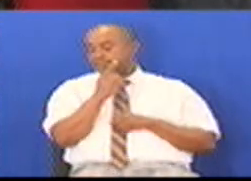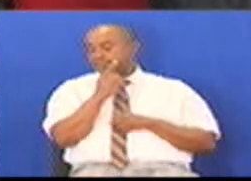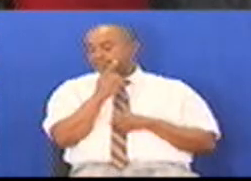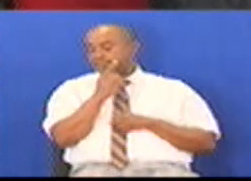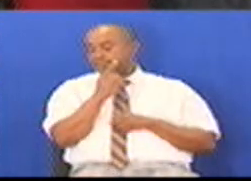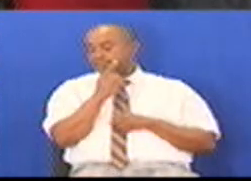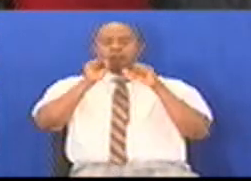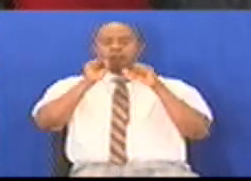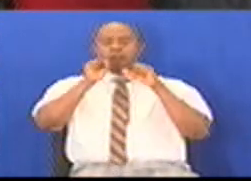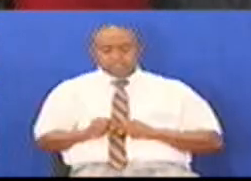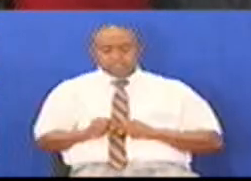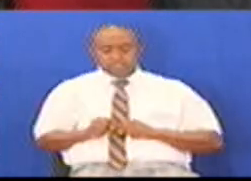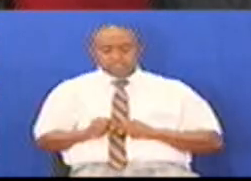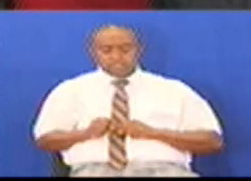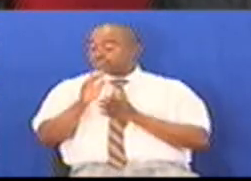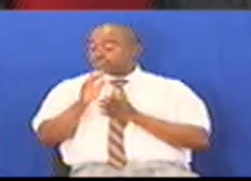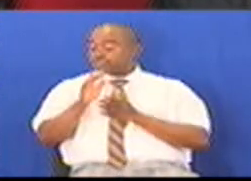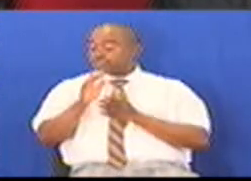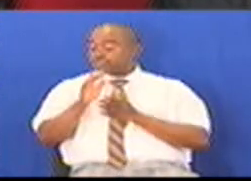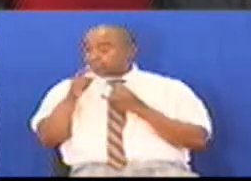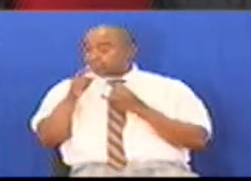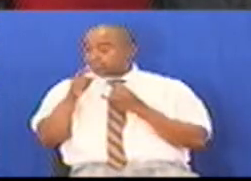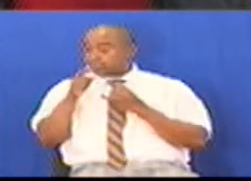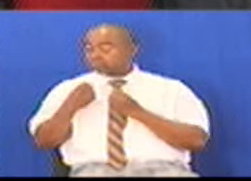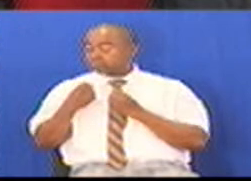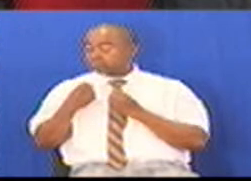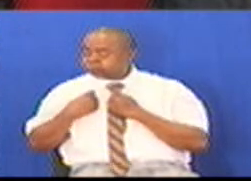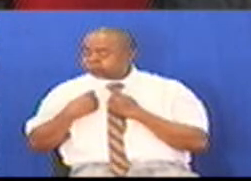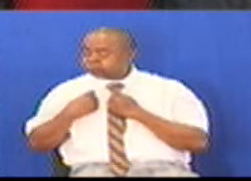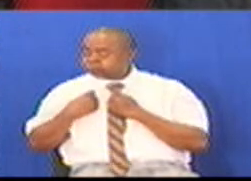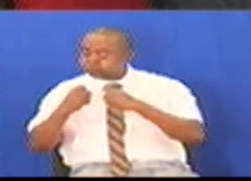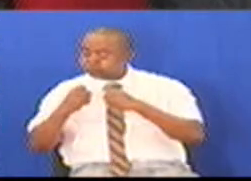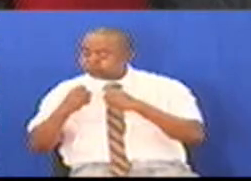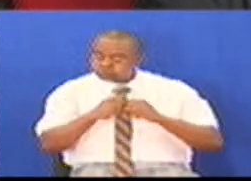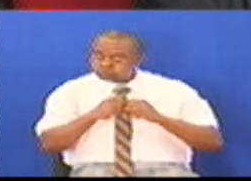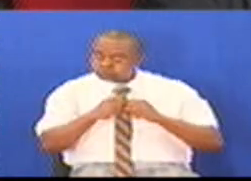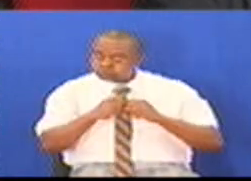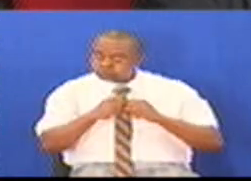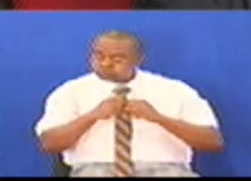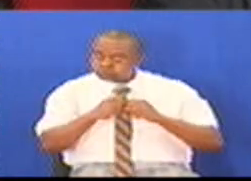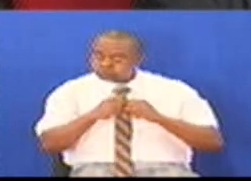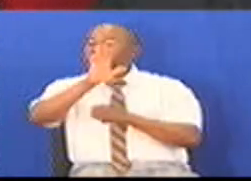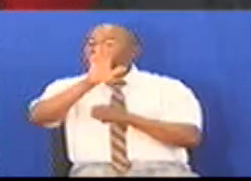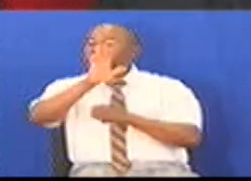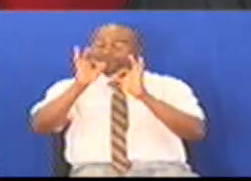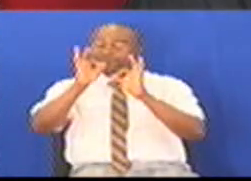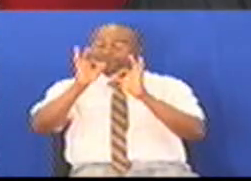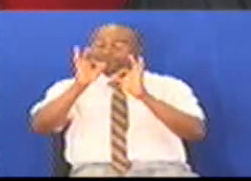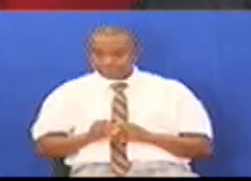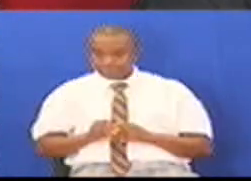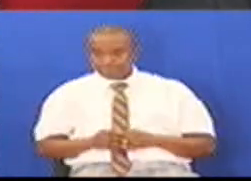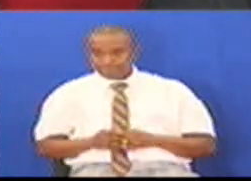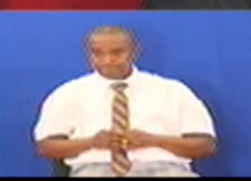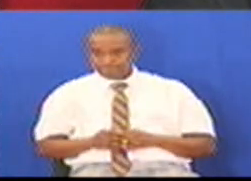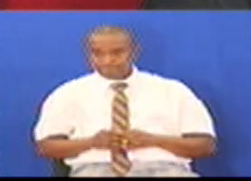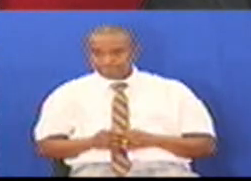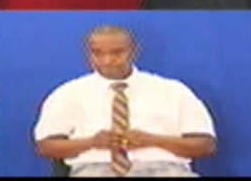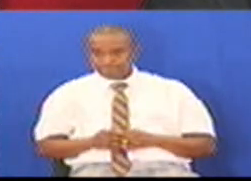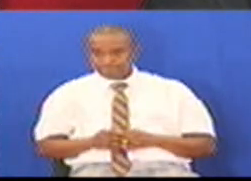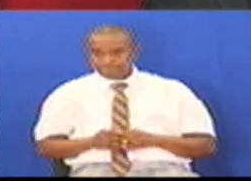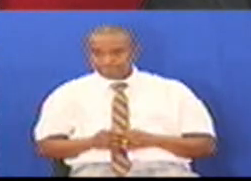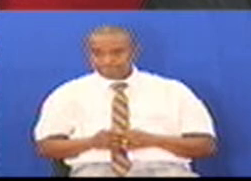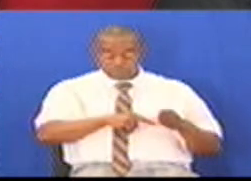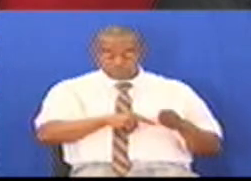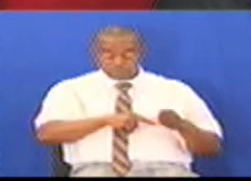taasisi hizi zinaendeleza shughuli zake kama awali. Kuhusiana na sheria ya usajili wa magari sura